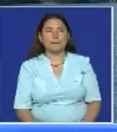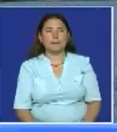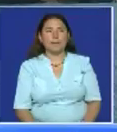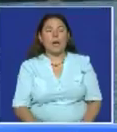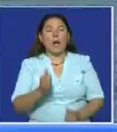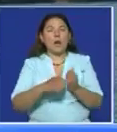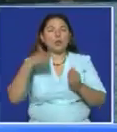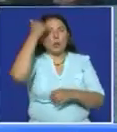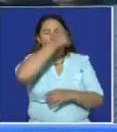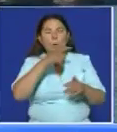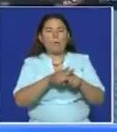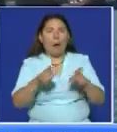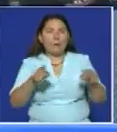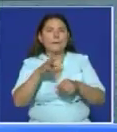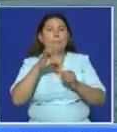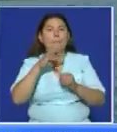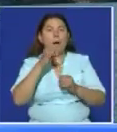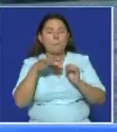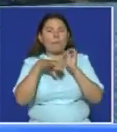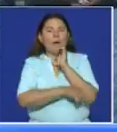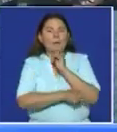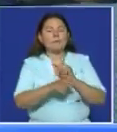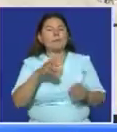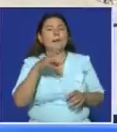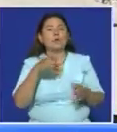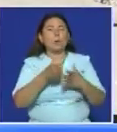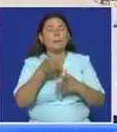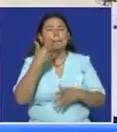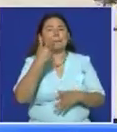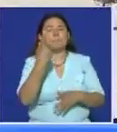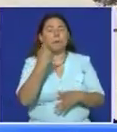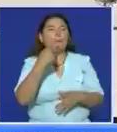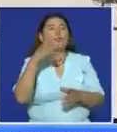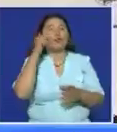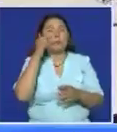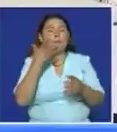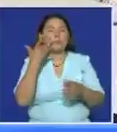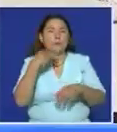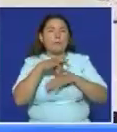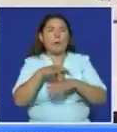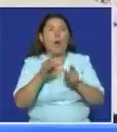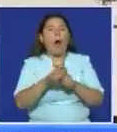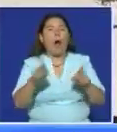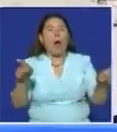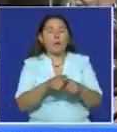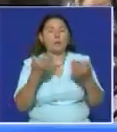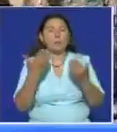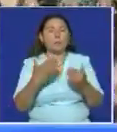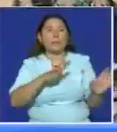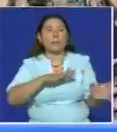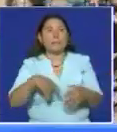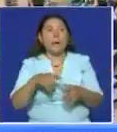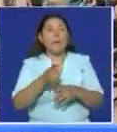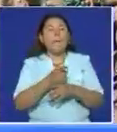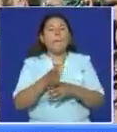Жыл сайын сәуірдің бірінен мамырдың 31-ні дейін аралықта бекіре акциясы өтеді. Мақсаты бағалы балық түрлерін қорғау. Өйткені осы кезеңде